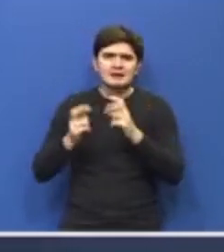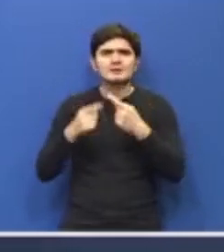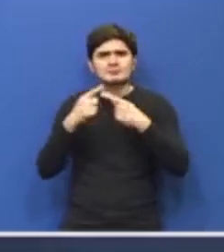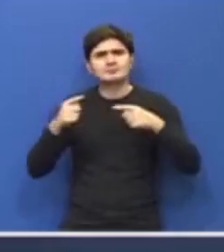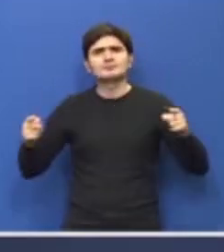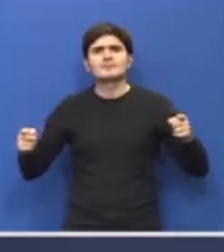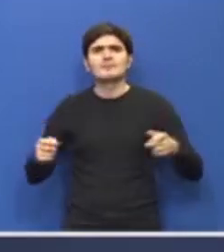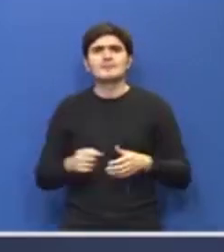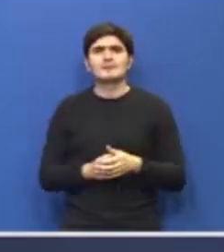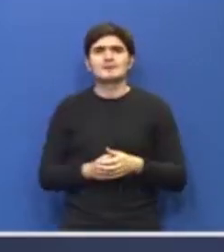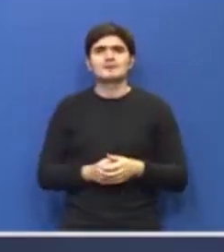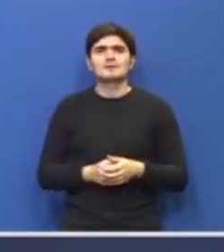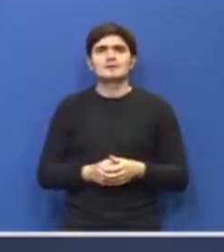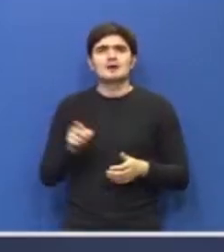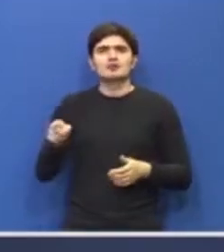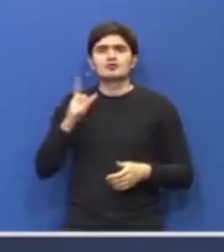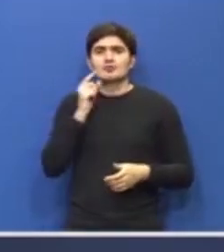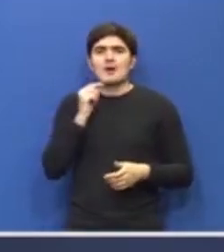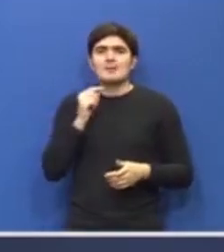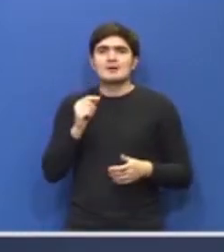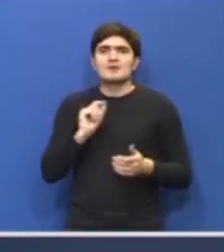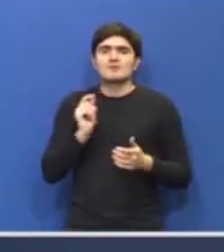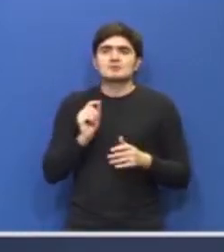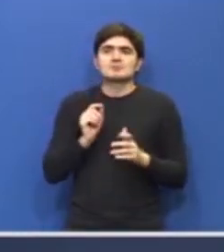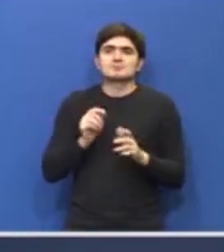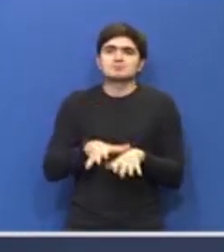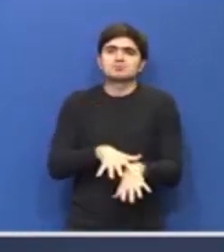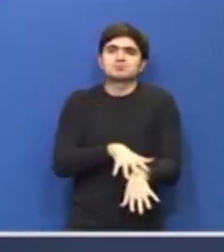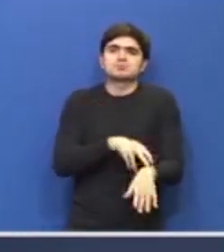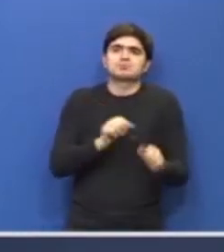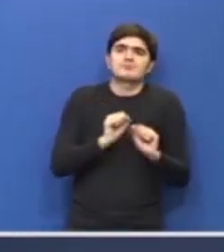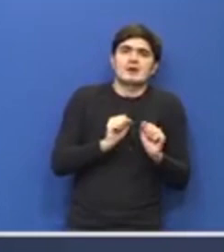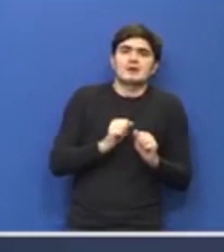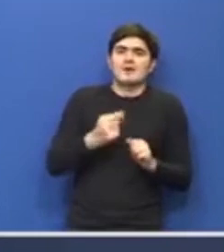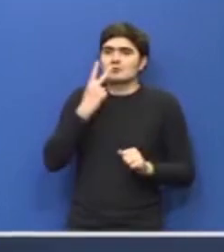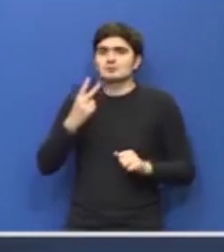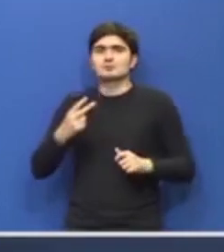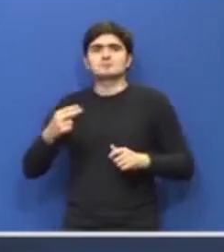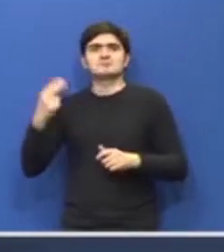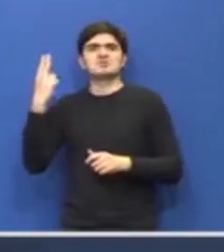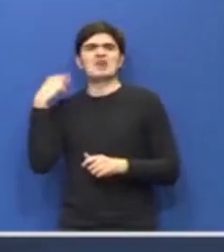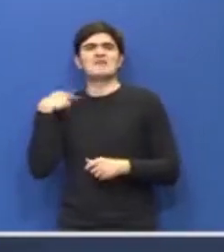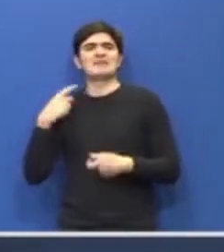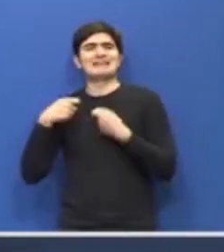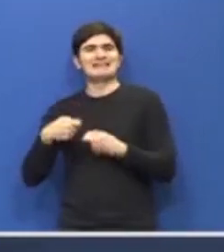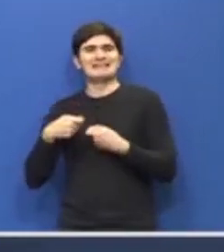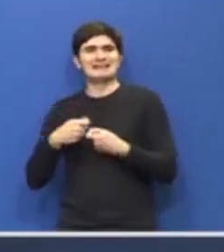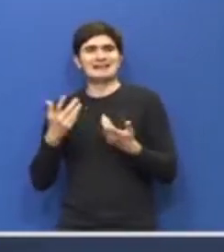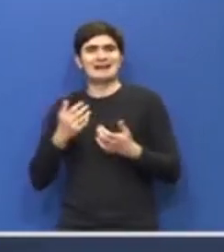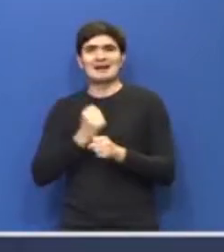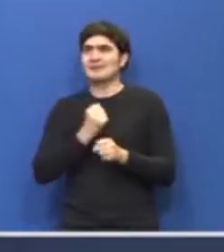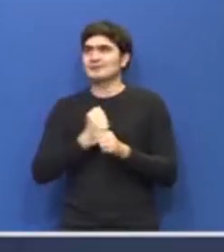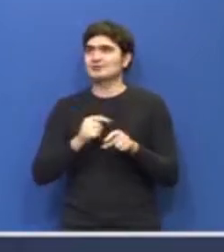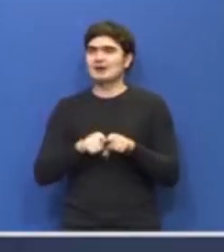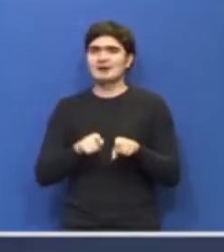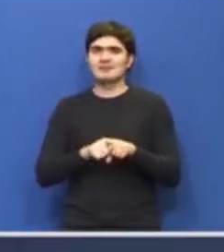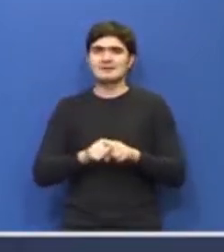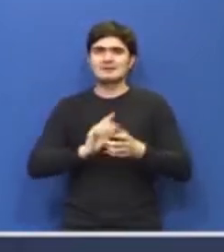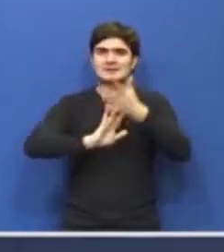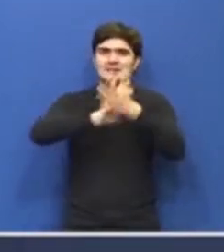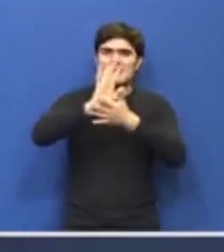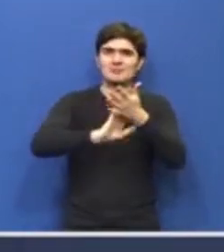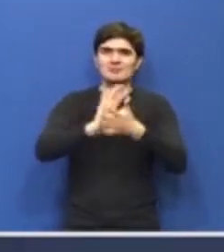așa mai departe. Au fost timorați de prezența unor lideri sindicali care le arătau, știți, acel gest mafiot în